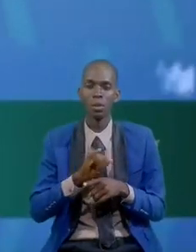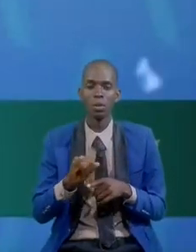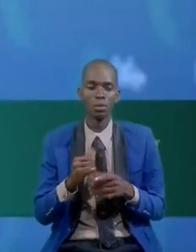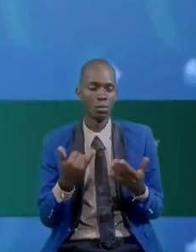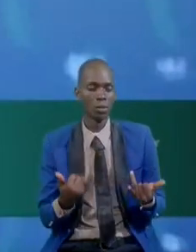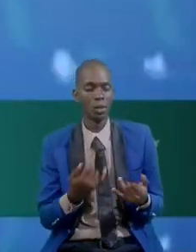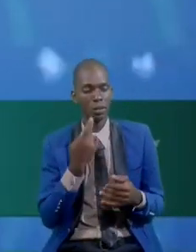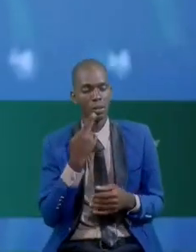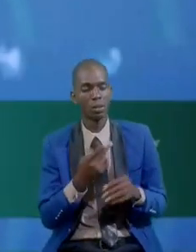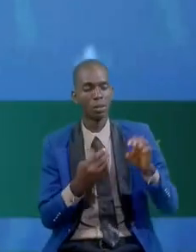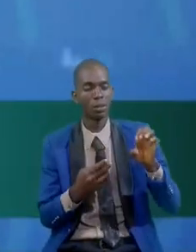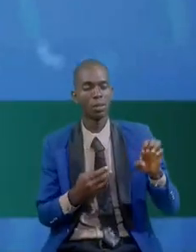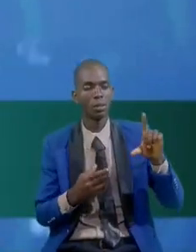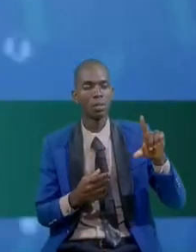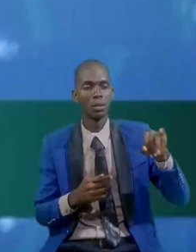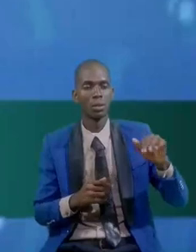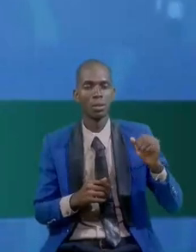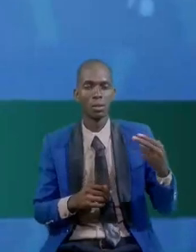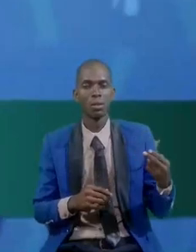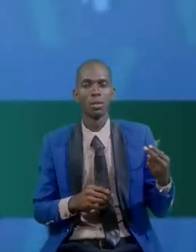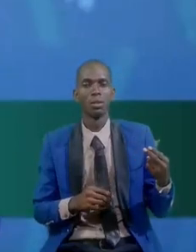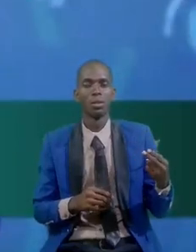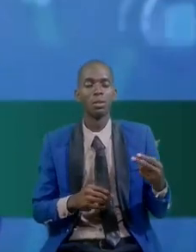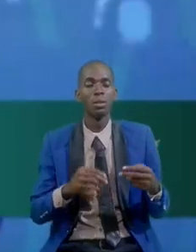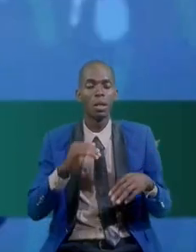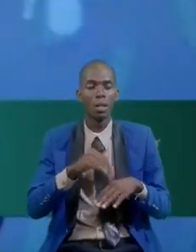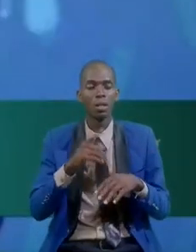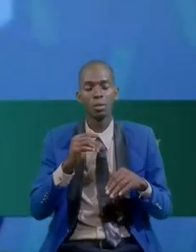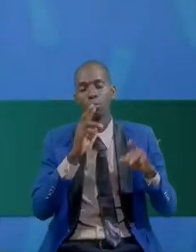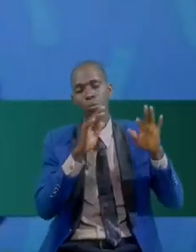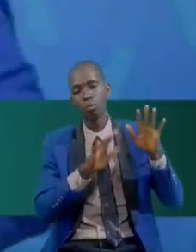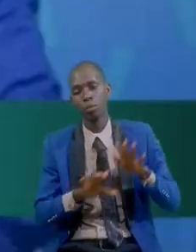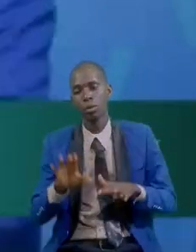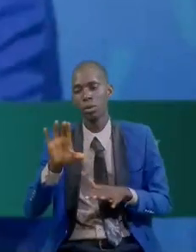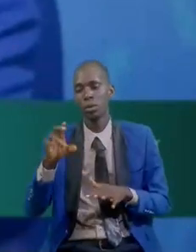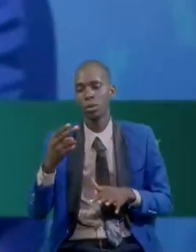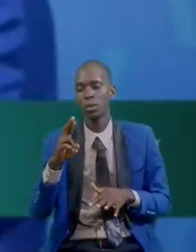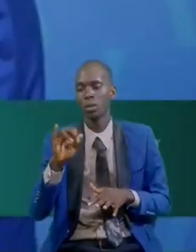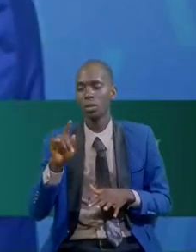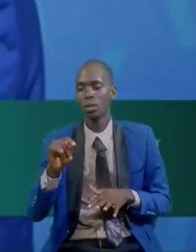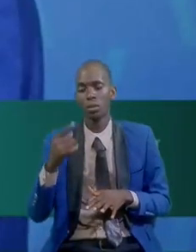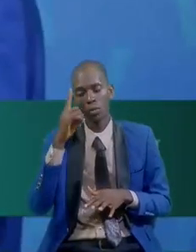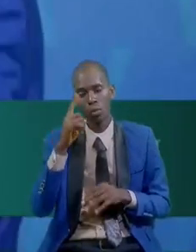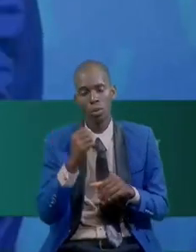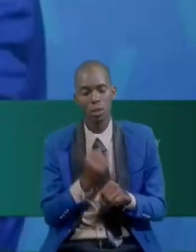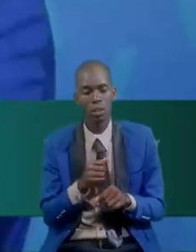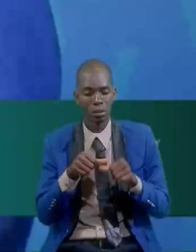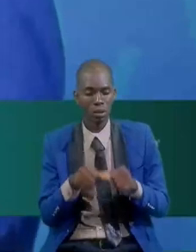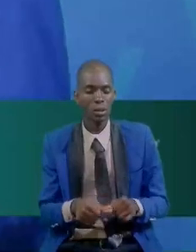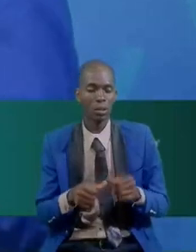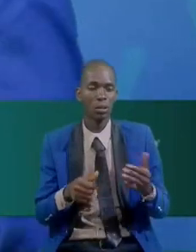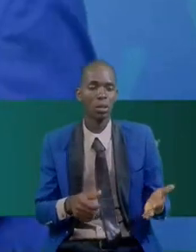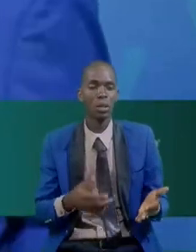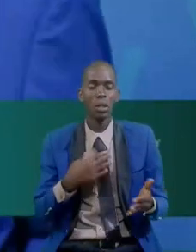Regardez Élie. Au torrent, il était là stationné 1 an. Et dans la maison